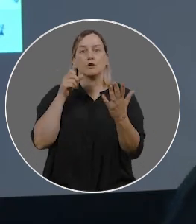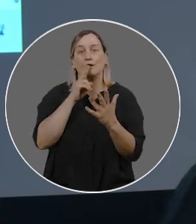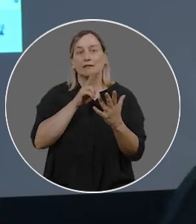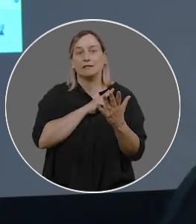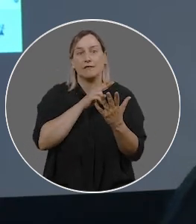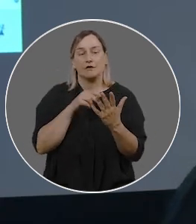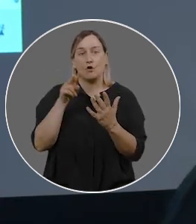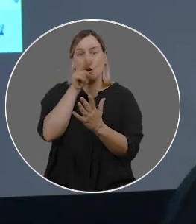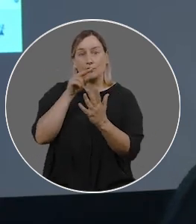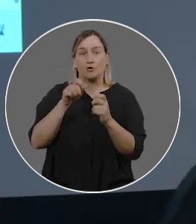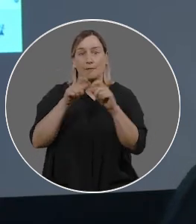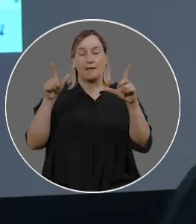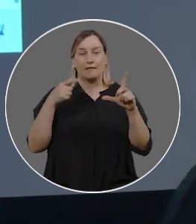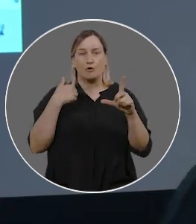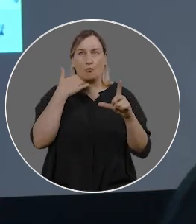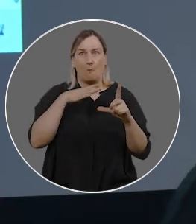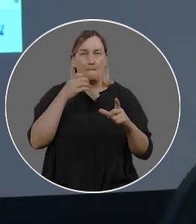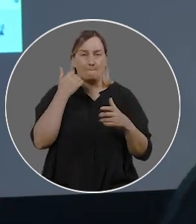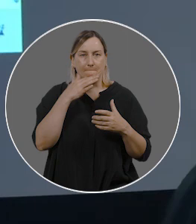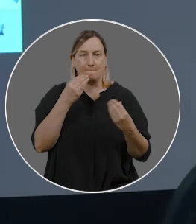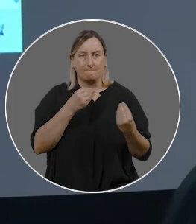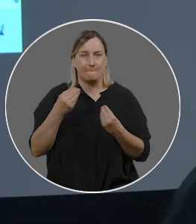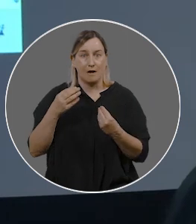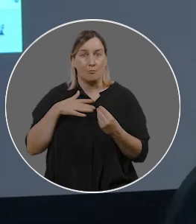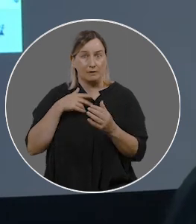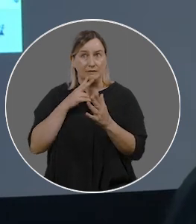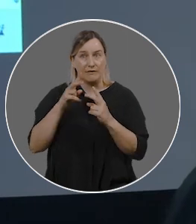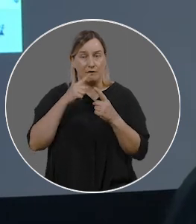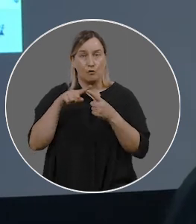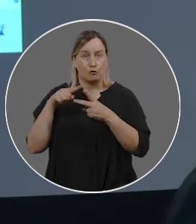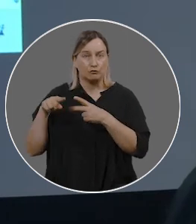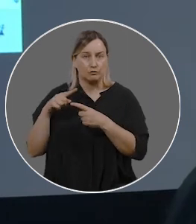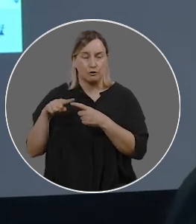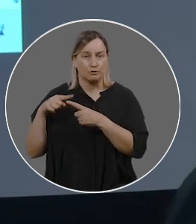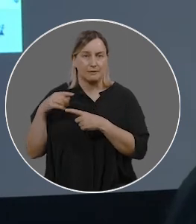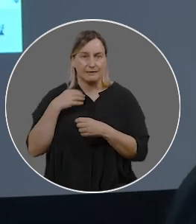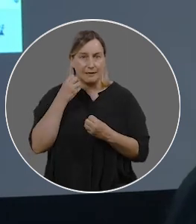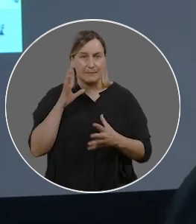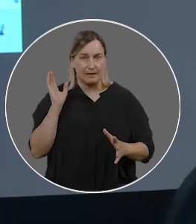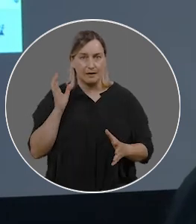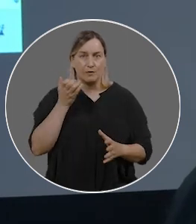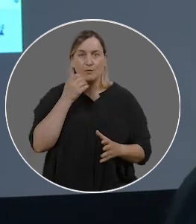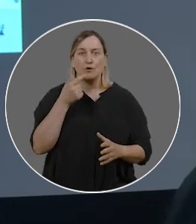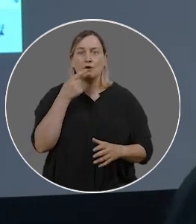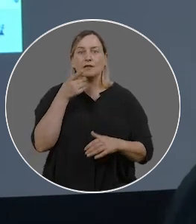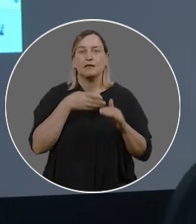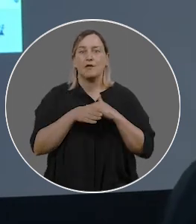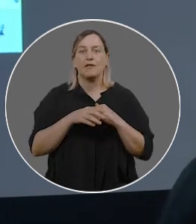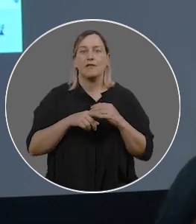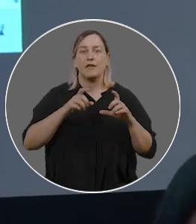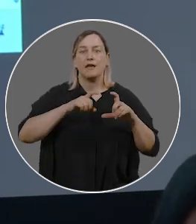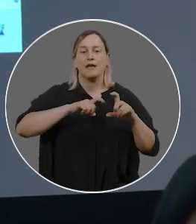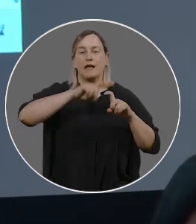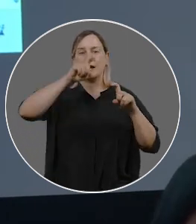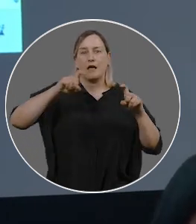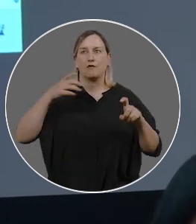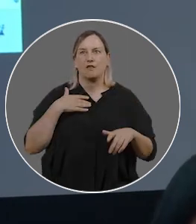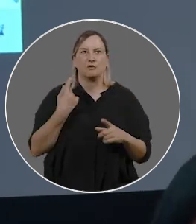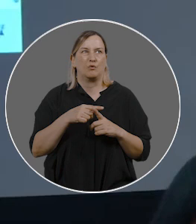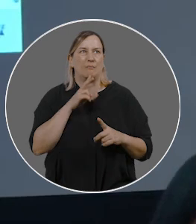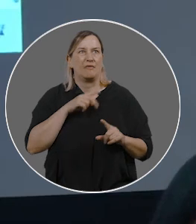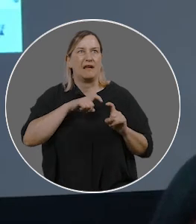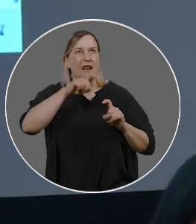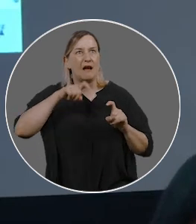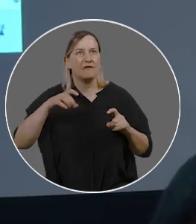lector de pantalla i potser sí que t'està dient coses que estan bé. Per exemple, si tu et diu gràfico, potser tu dius, però per què m'està interpretant que hi ha